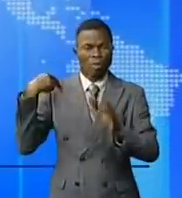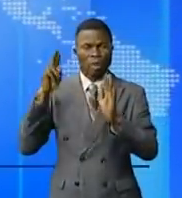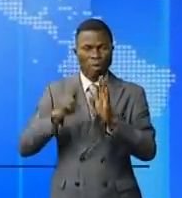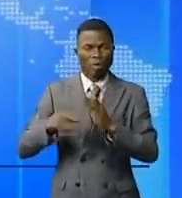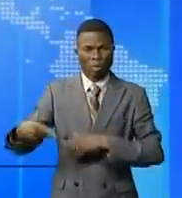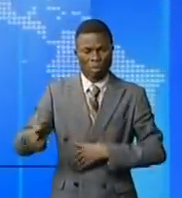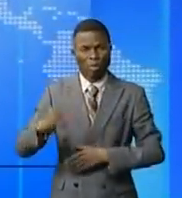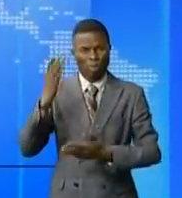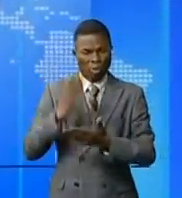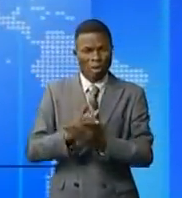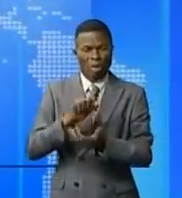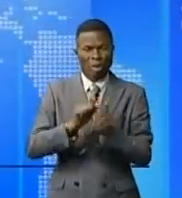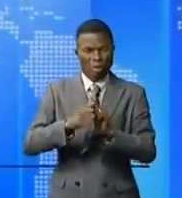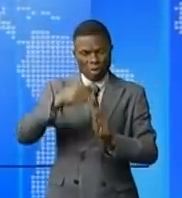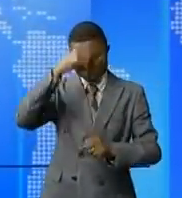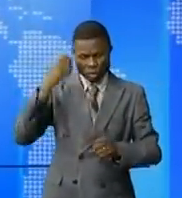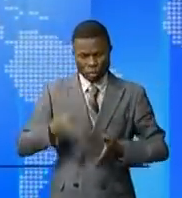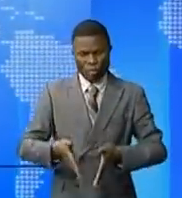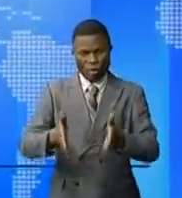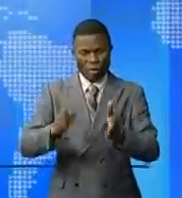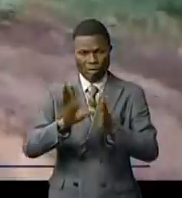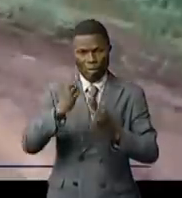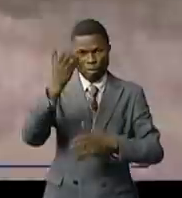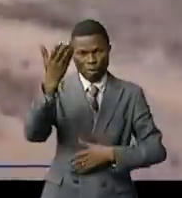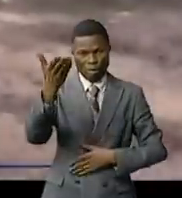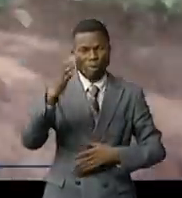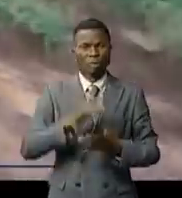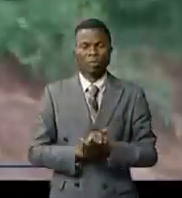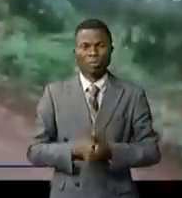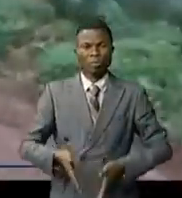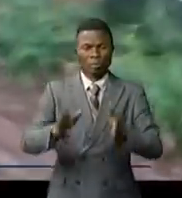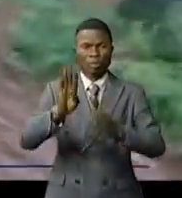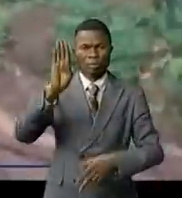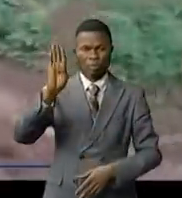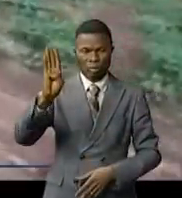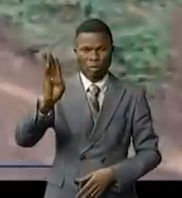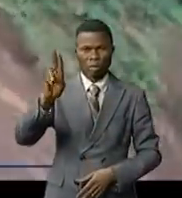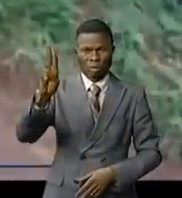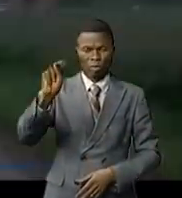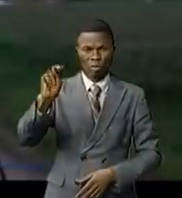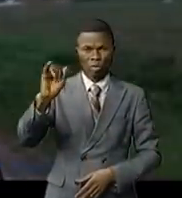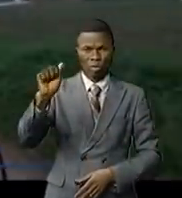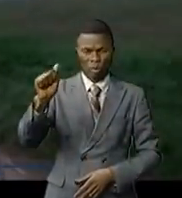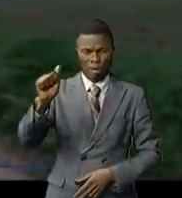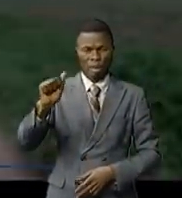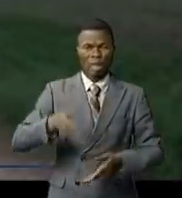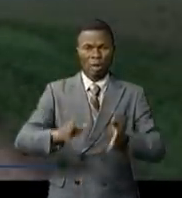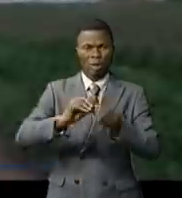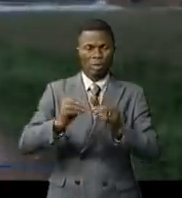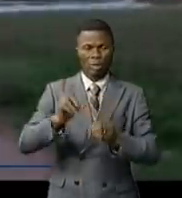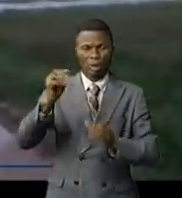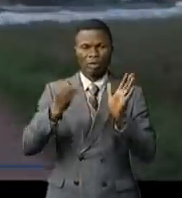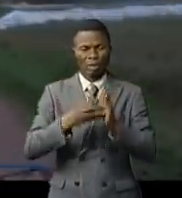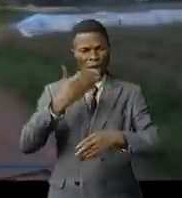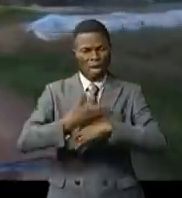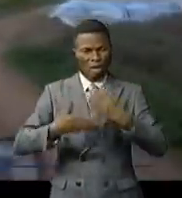pour mettre fin à ce calvaire. Regardez. La route de Bounia-Mahagi, si la RN27 doit être réhabilitée en urgence,